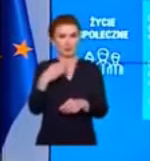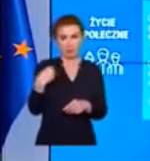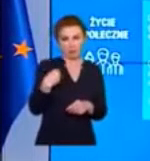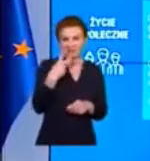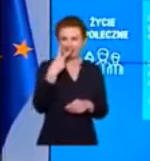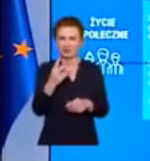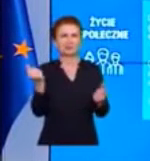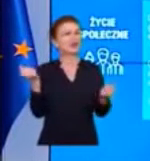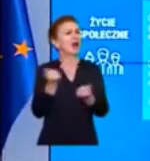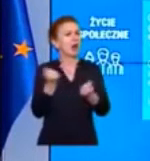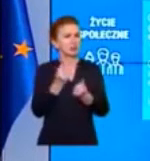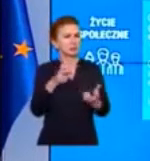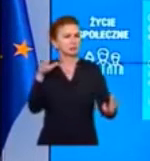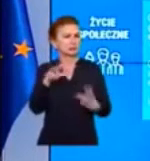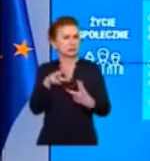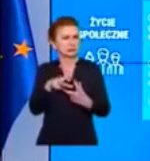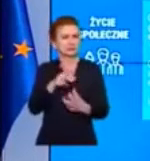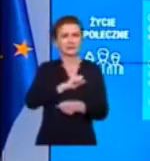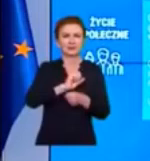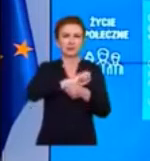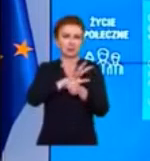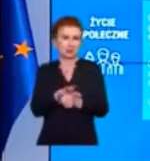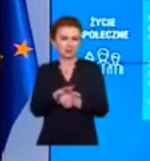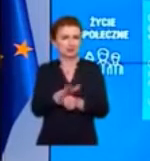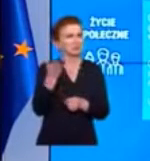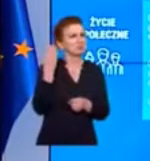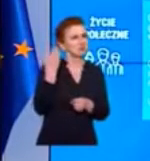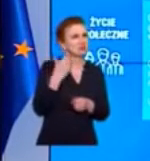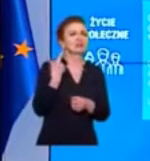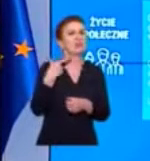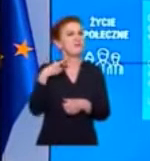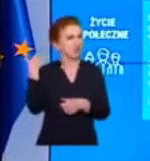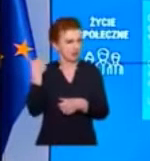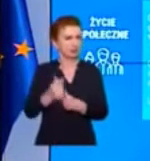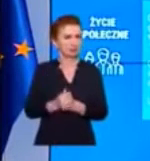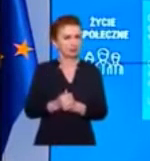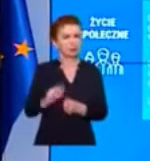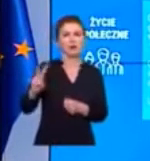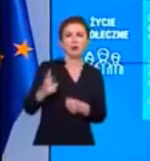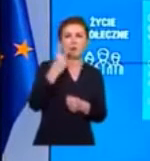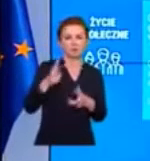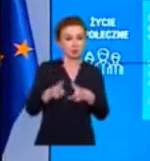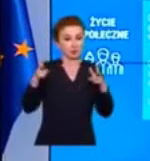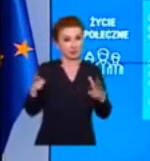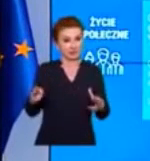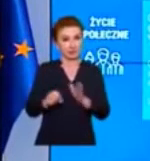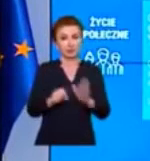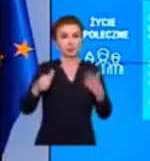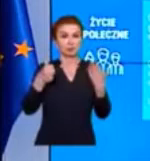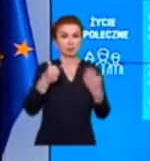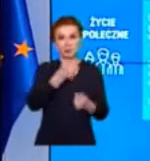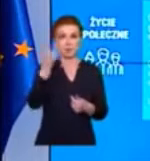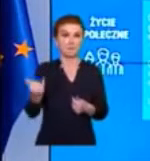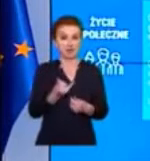jest koronawirus przez ostatnie dwa tygodnie. I w tej drugiej fazie od 6 maja